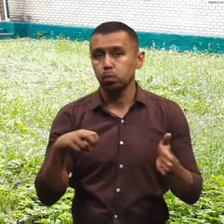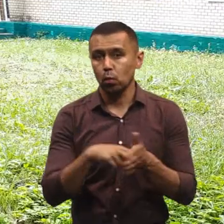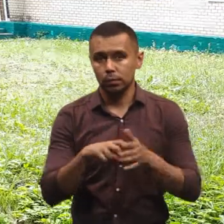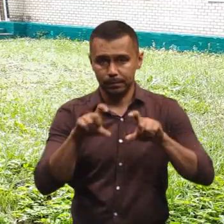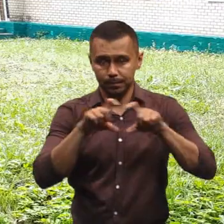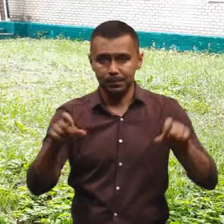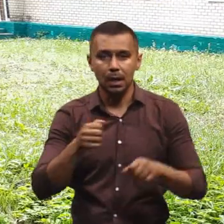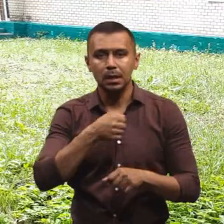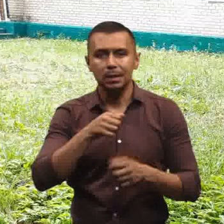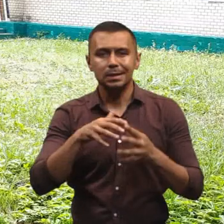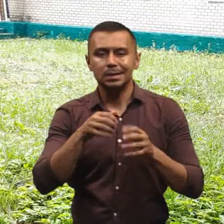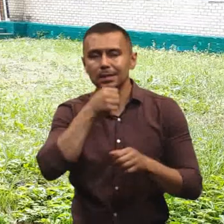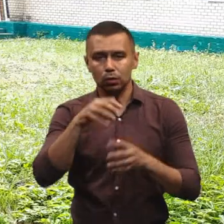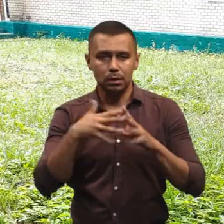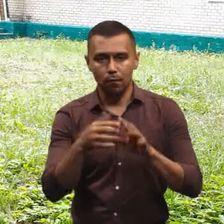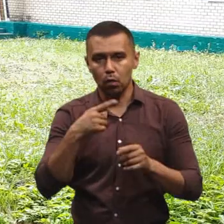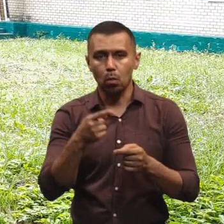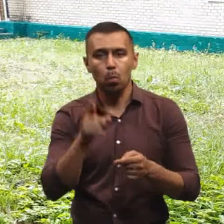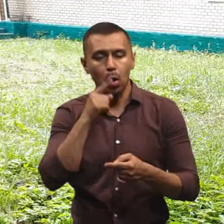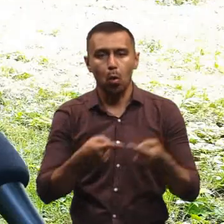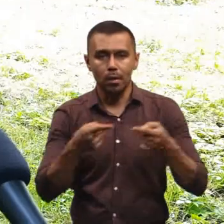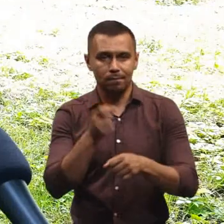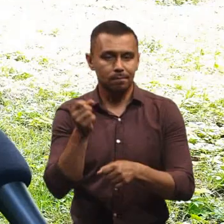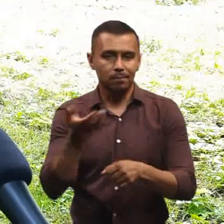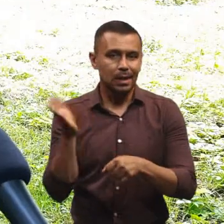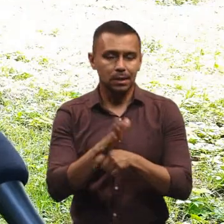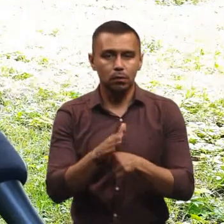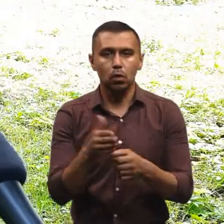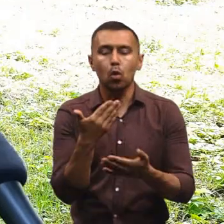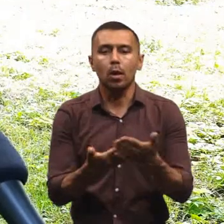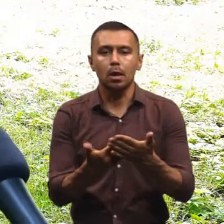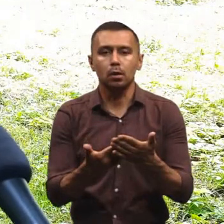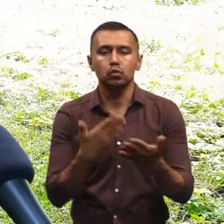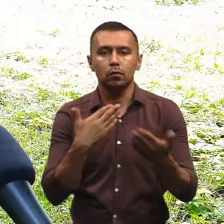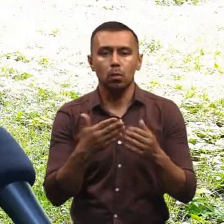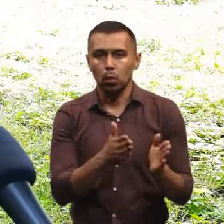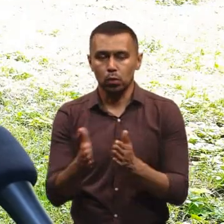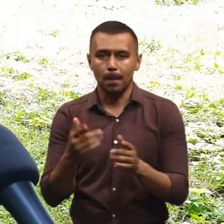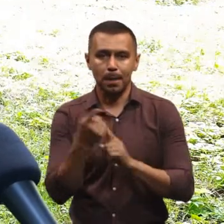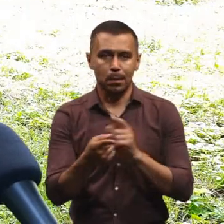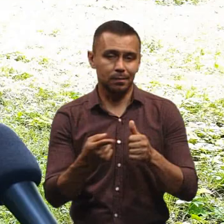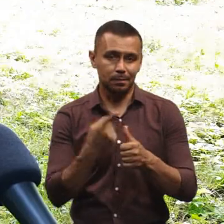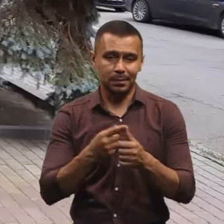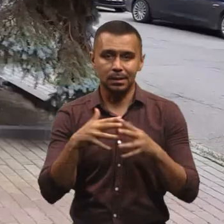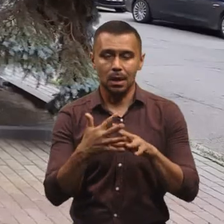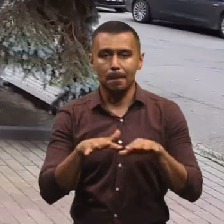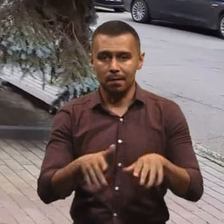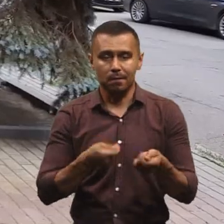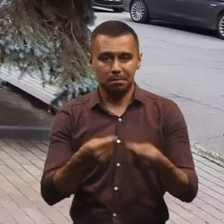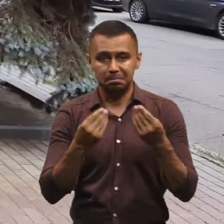староста каже поки конкретних вказівок та роз'ясниць стосовно процедури перейменування села місцева Влада не надавала